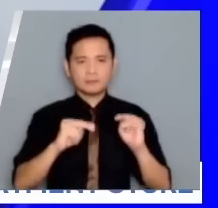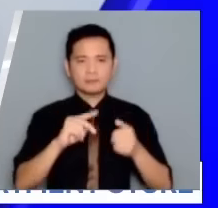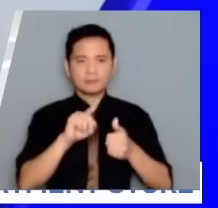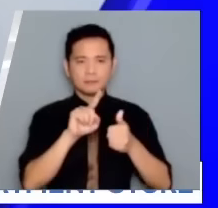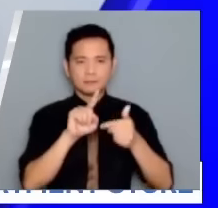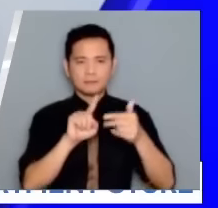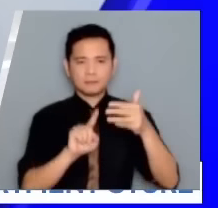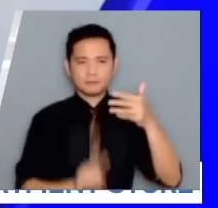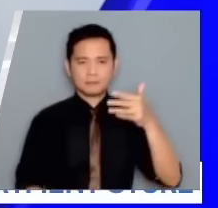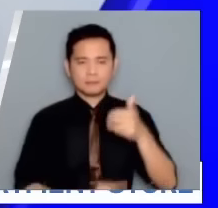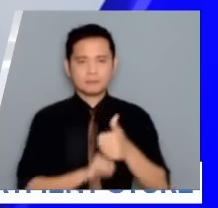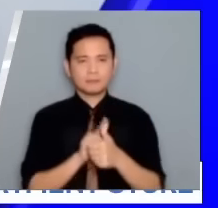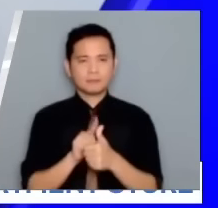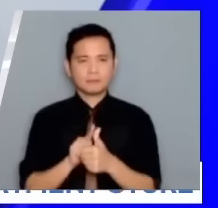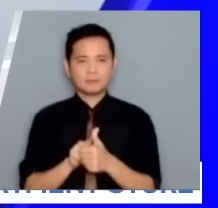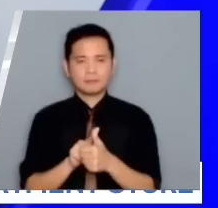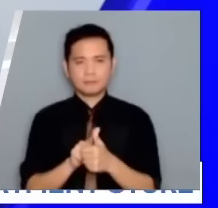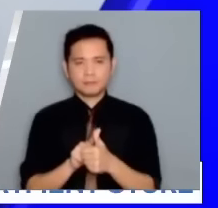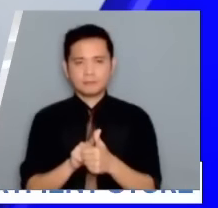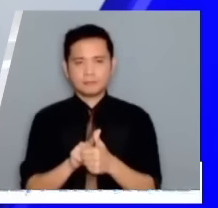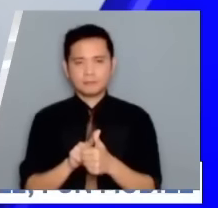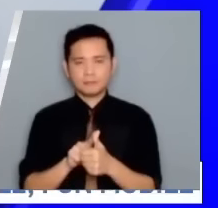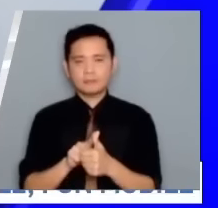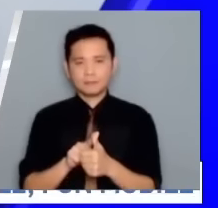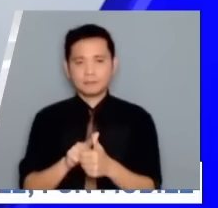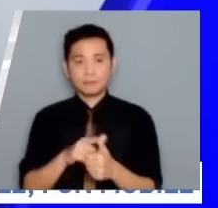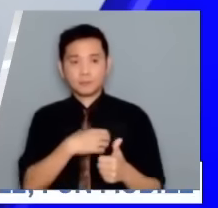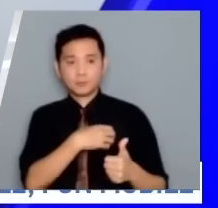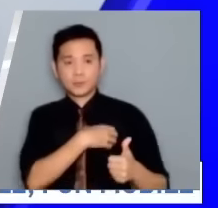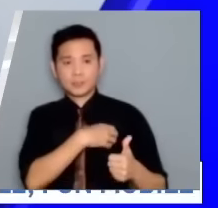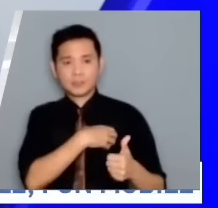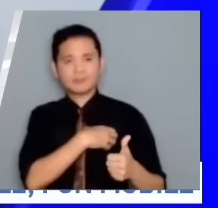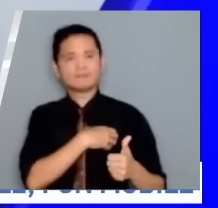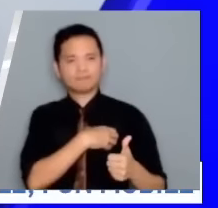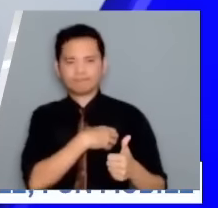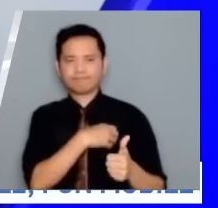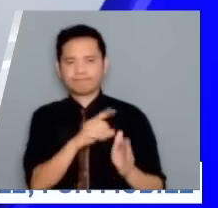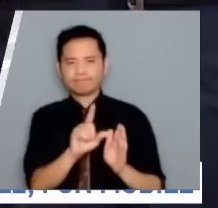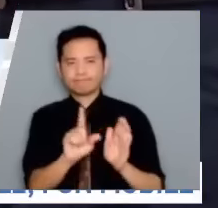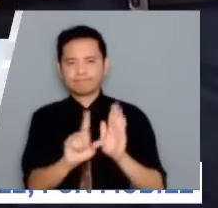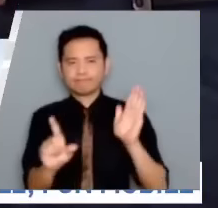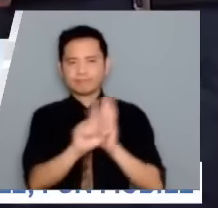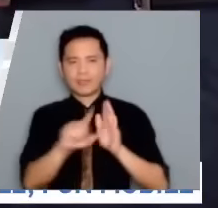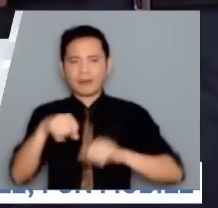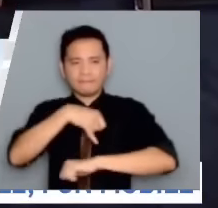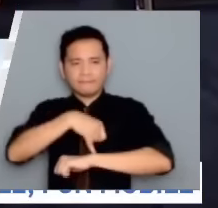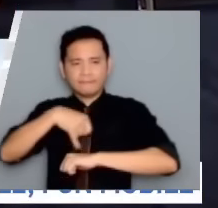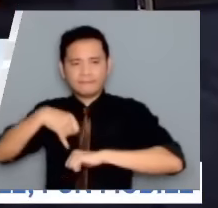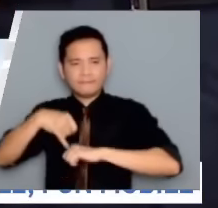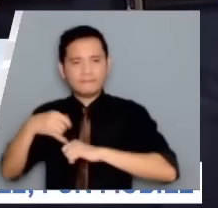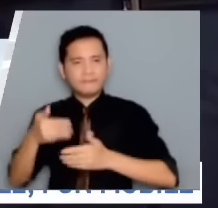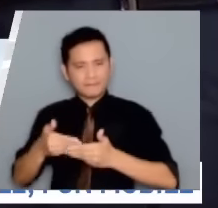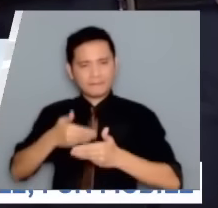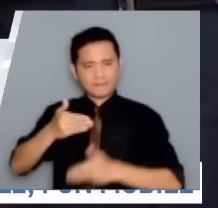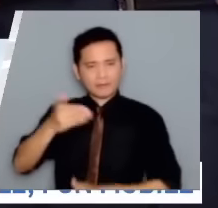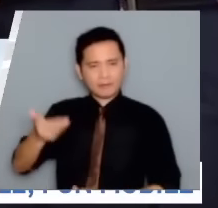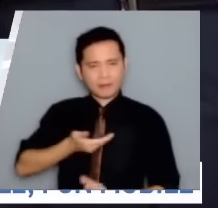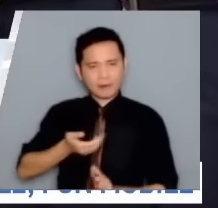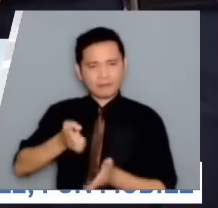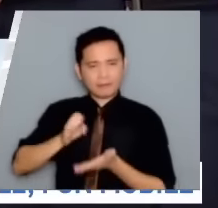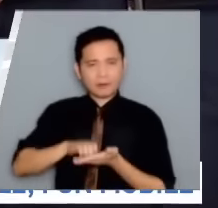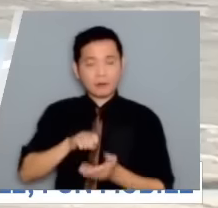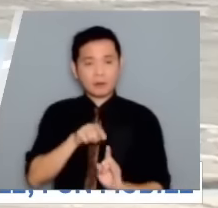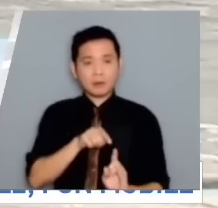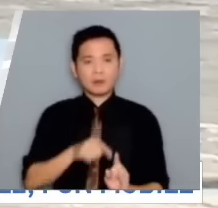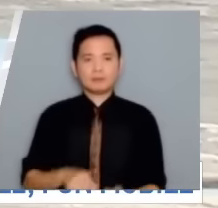pinagbabawal na ng Philippine National Police sa tauhan ang pagpap Tato aay PNP spokesperson police Colonel gin pahardo alin